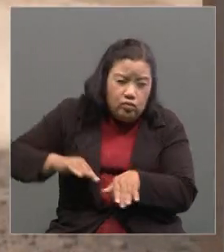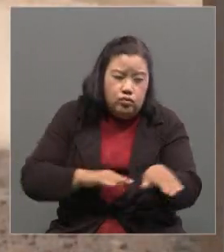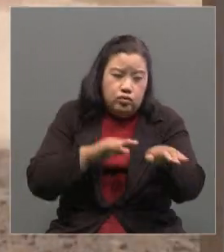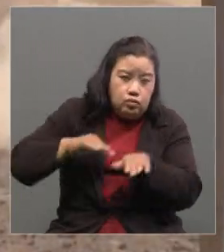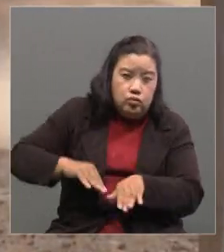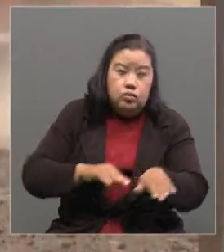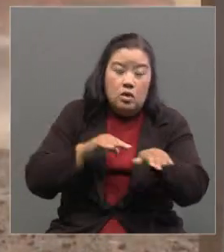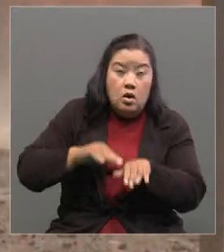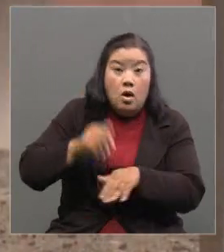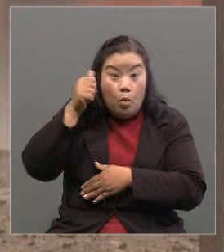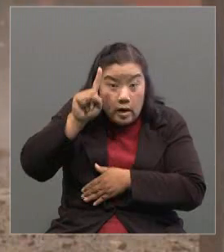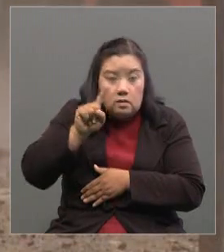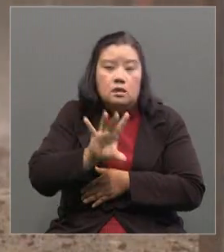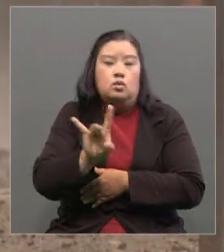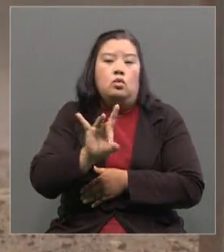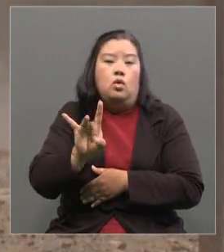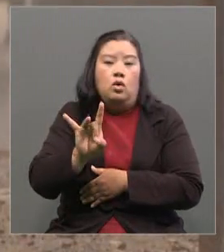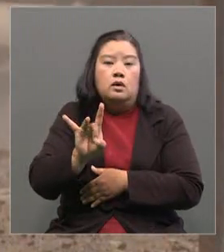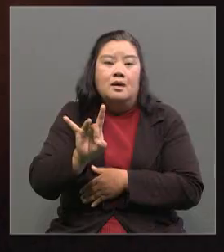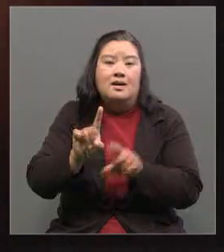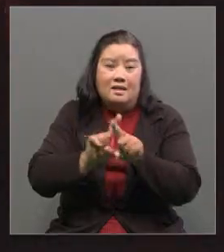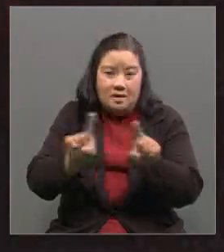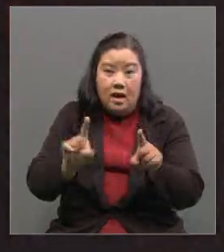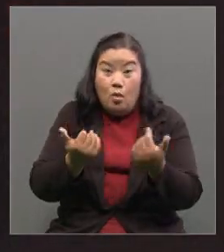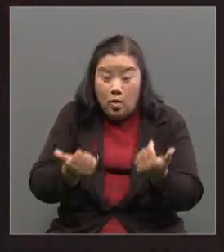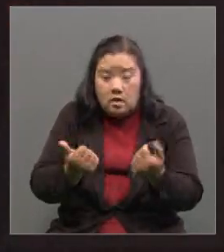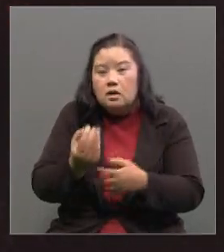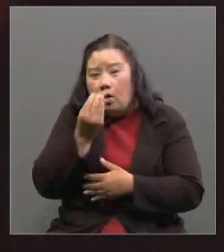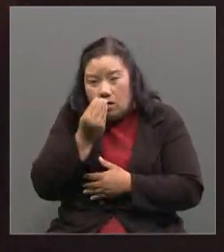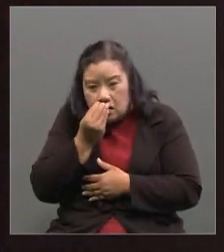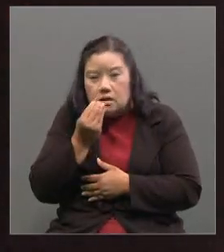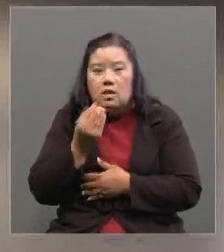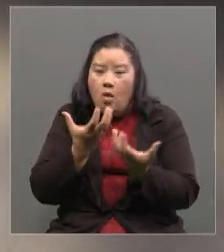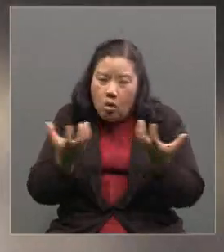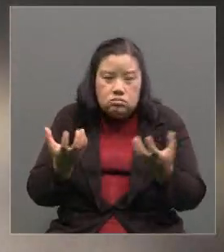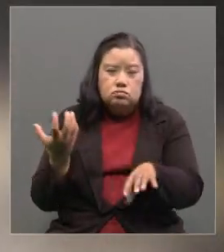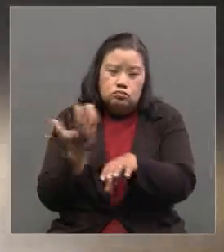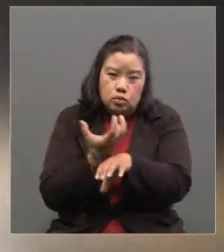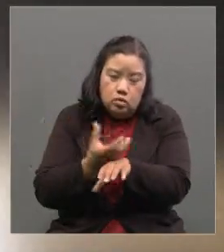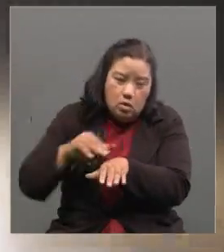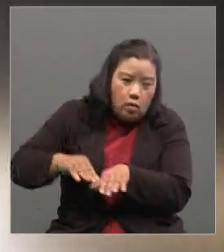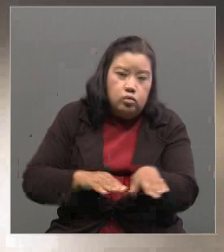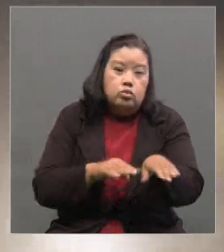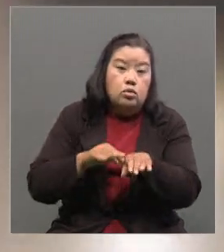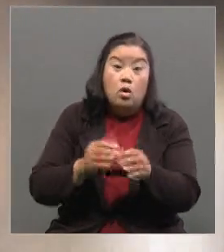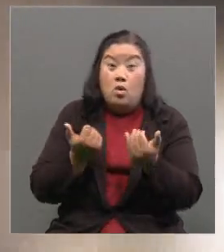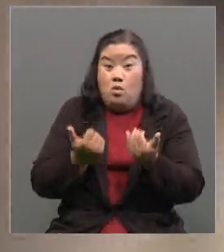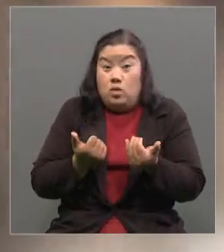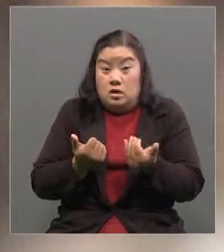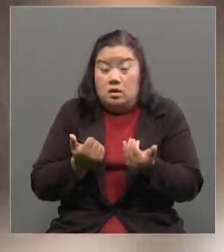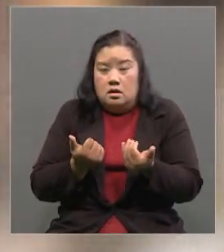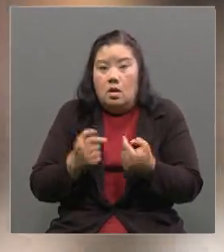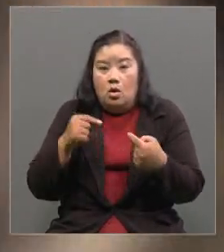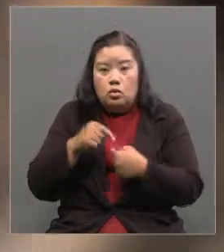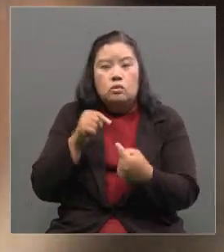ประมาณ100คันแต่ถามว่าจนถึงขณะนี้เนี่ยขบวนรถบรรเทาทุกข์ที่อนุญาตให้ข้ามผ่านจุดผ่านแดนราฟาของ